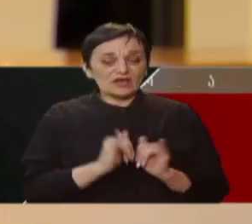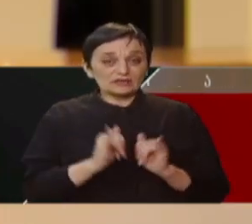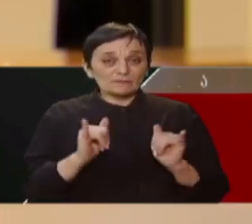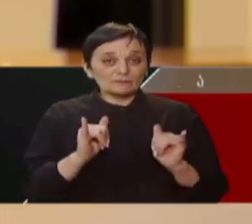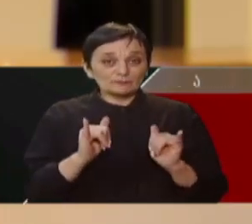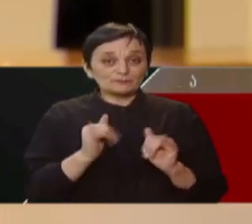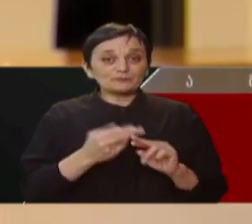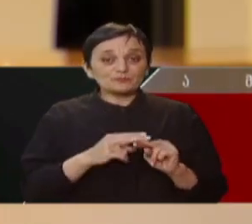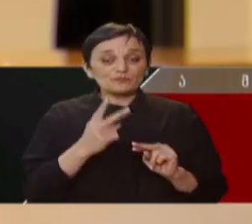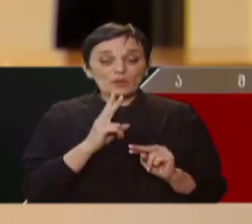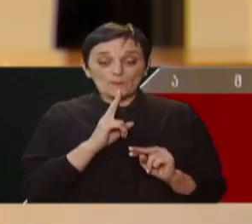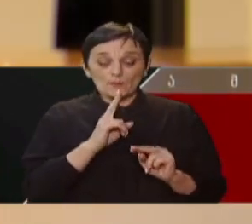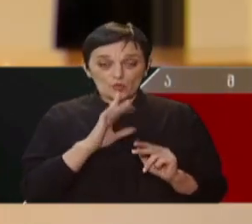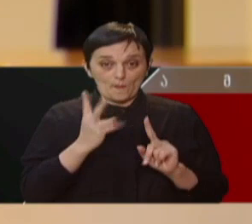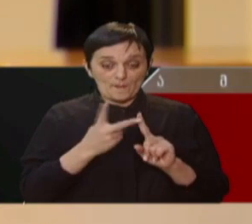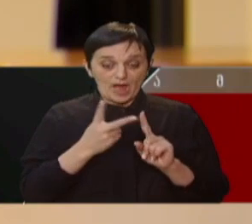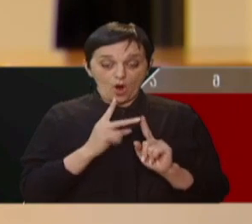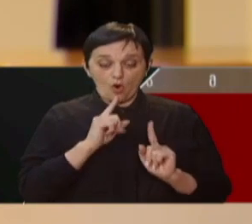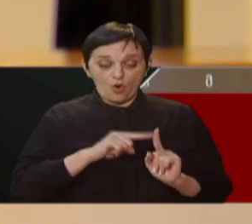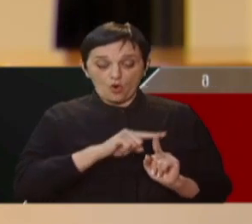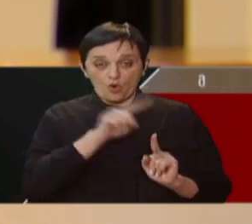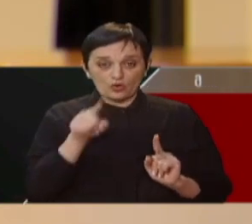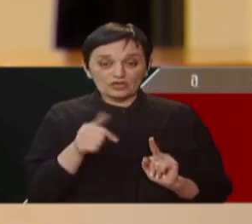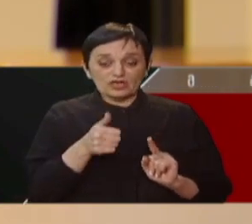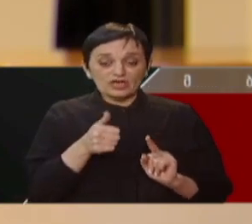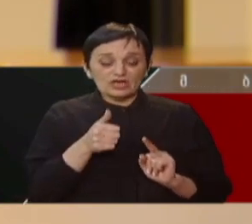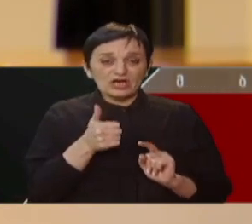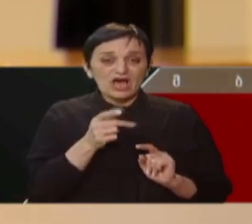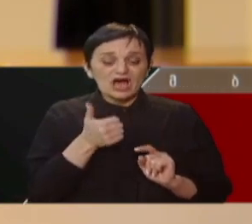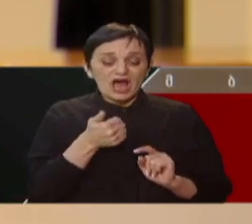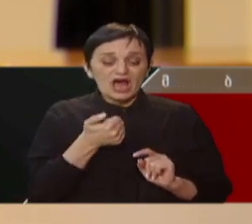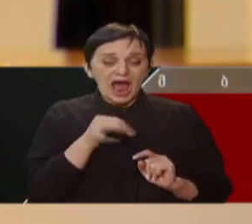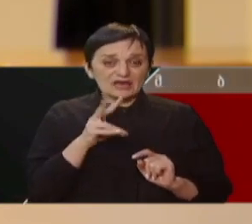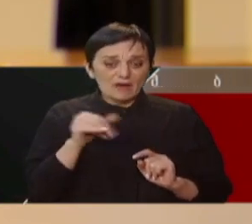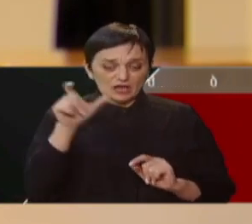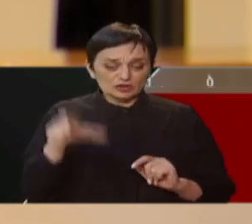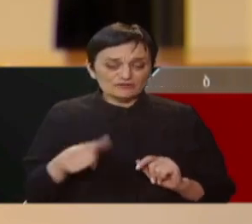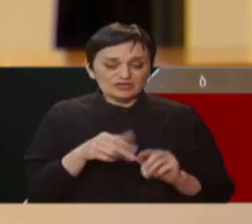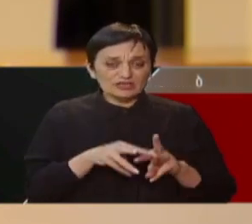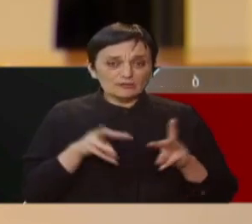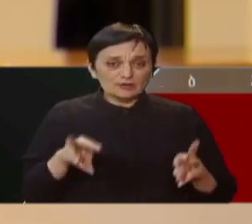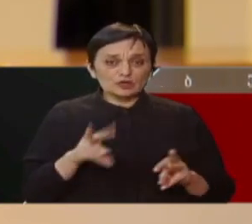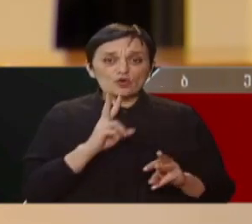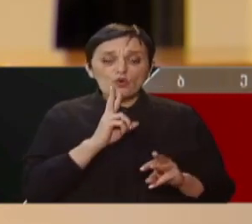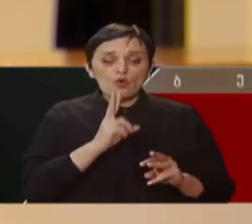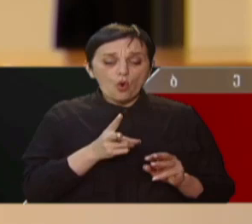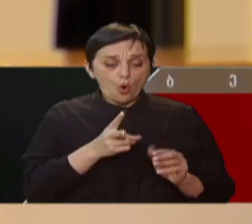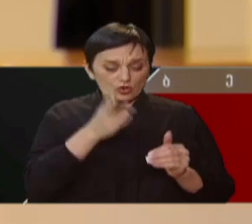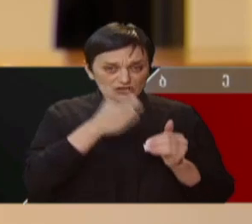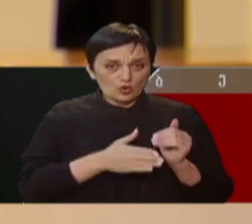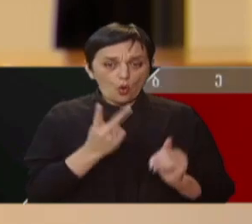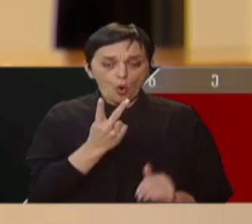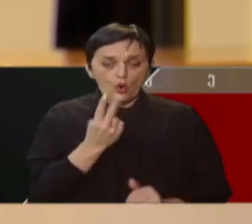ის, რომ მეორე წელია ირაკლი ღარიბაშვილის პრემიერობის და ორივე წელი ჩვენ დავასრულეთ ორნიშნა ეკონომიკური